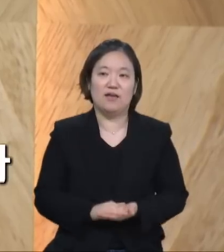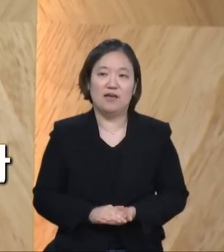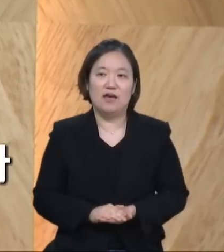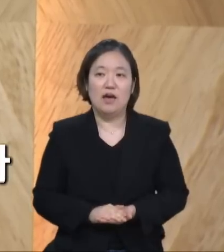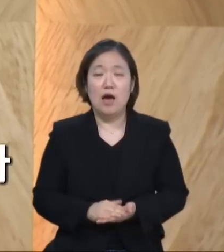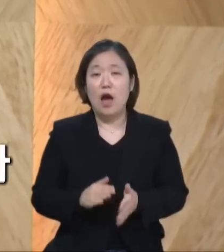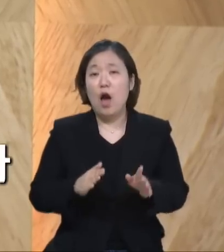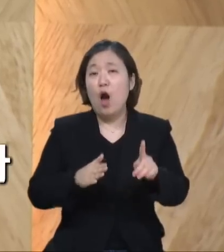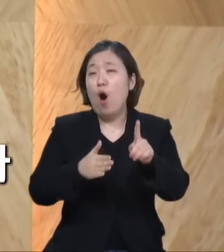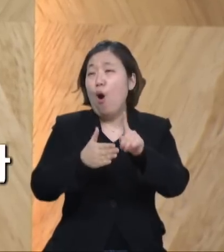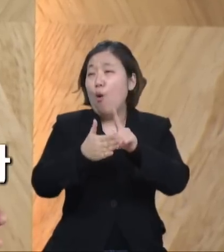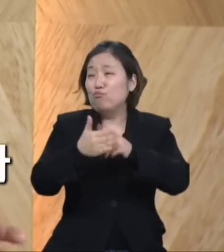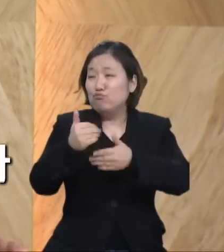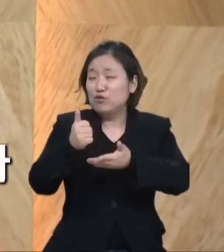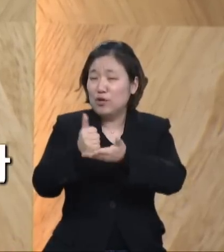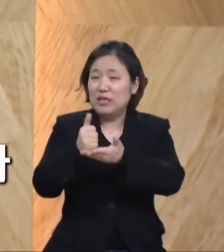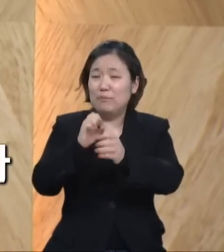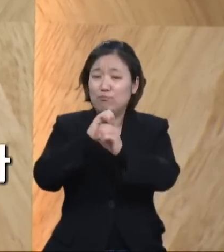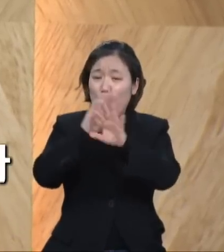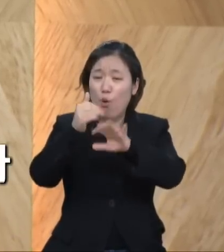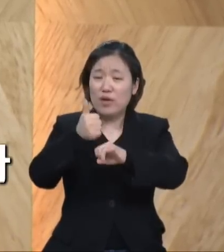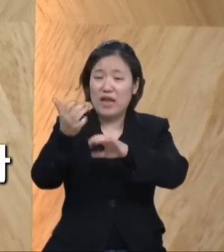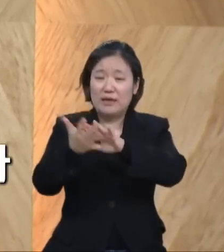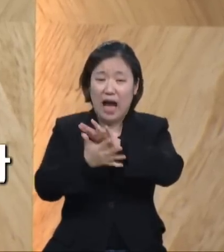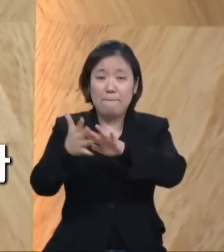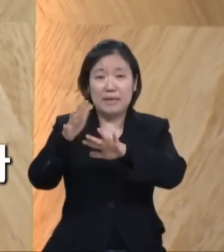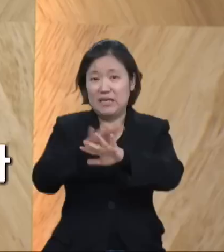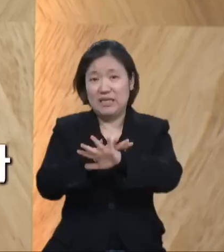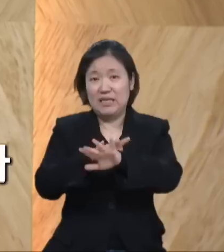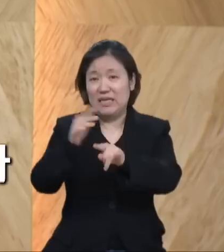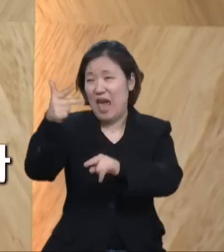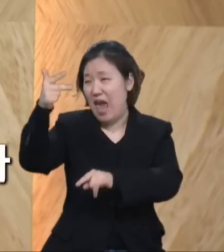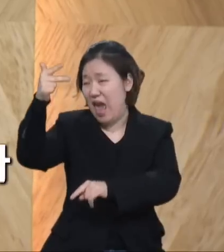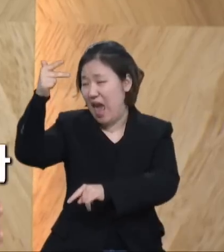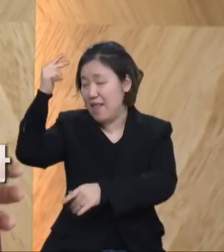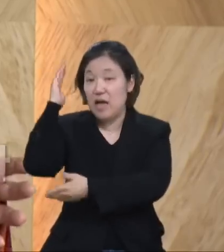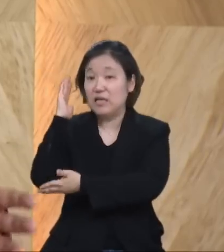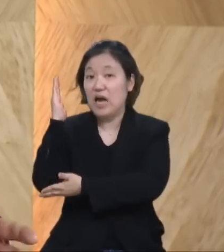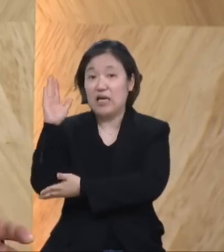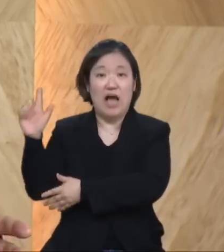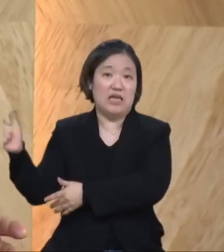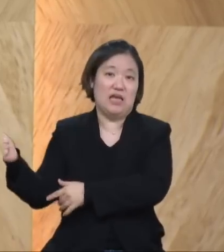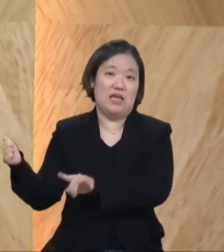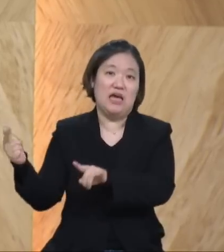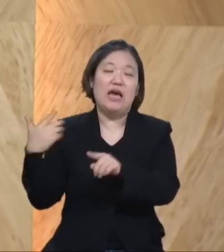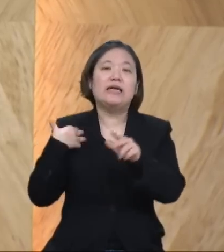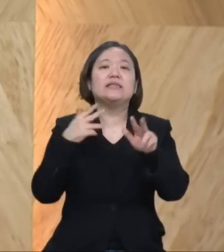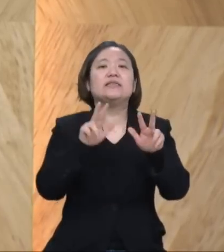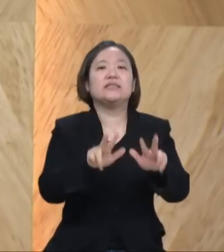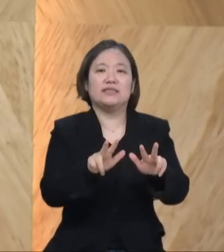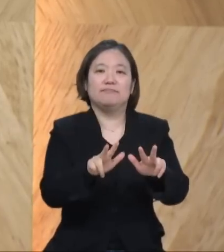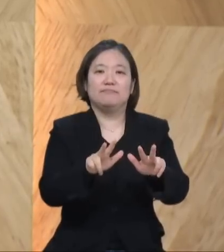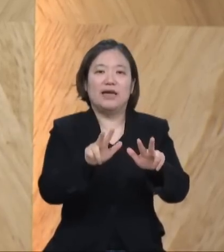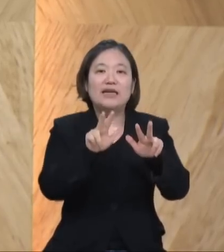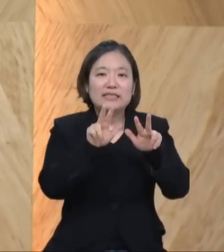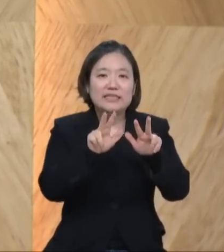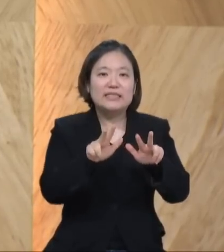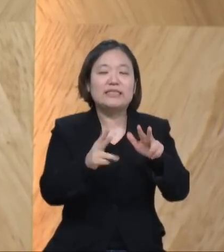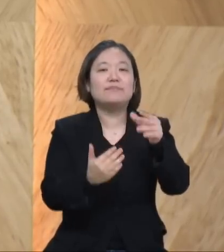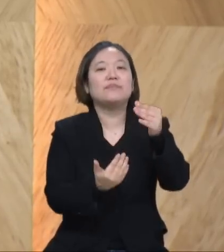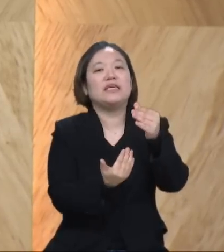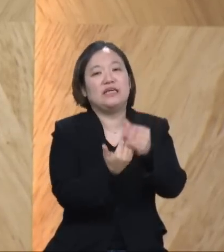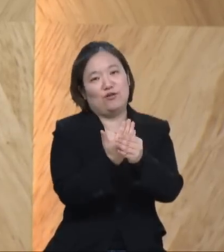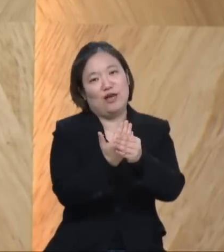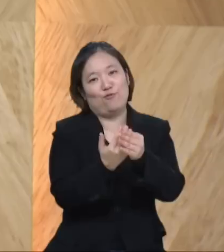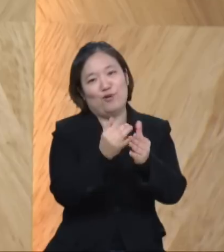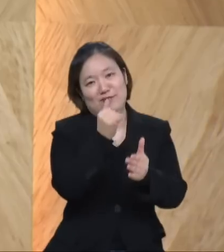카피는 현재 진행형이다 현재 지금이 순간 정말 책에서나